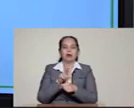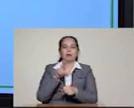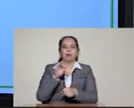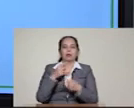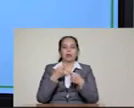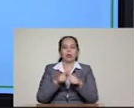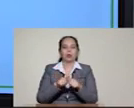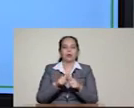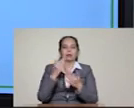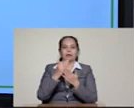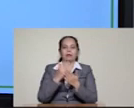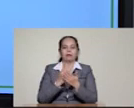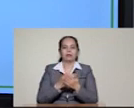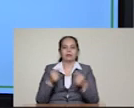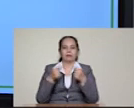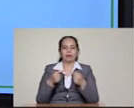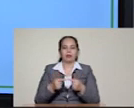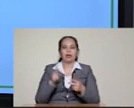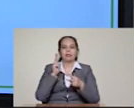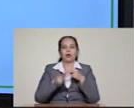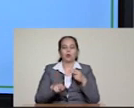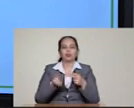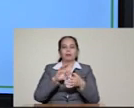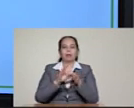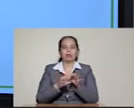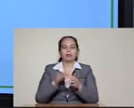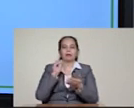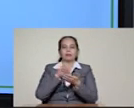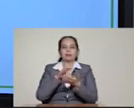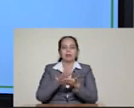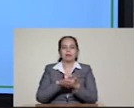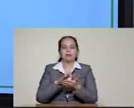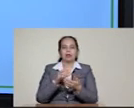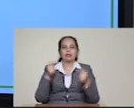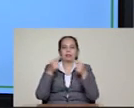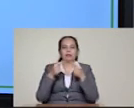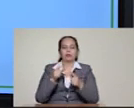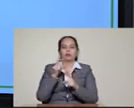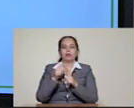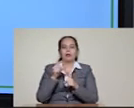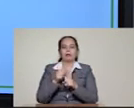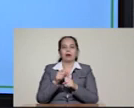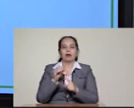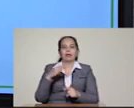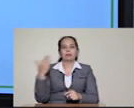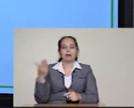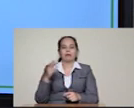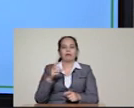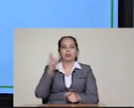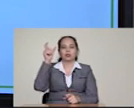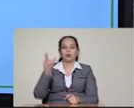технологии соответствий. Закончите предложение, вставив соответствующие слова из правого